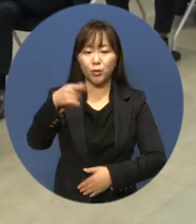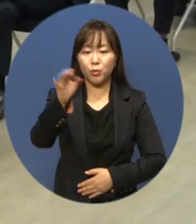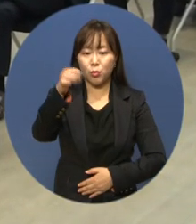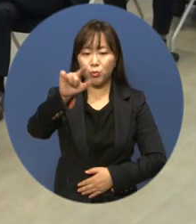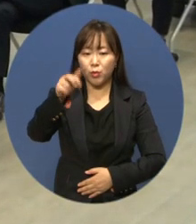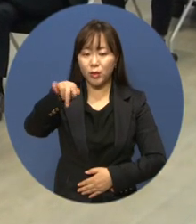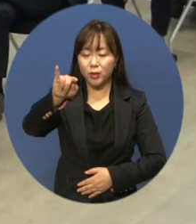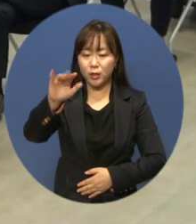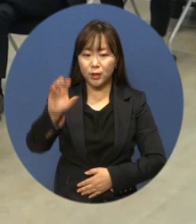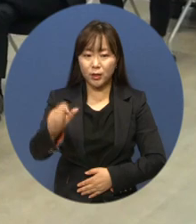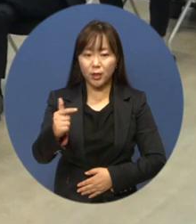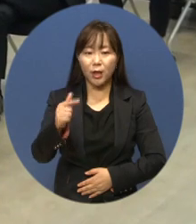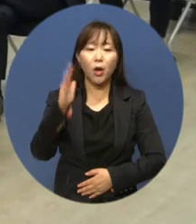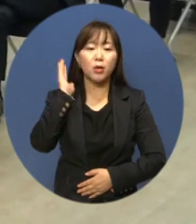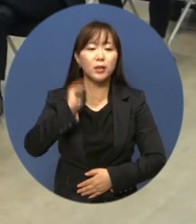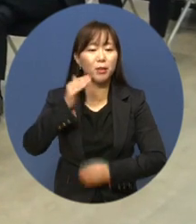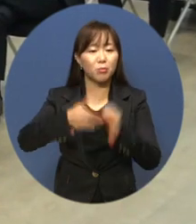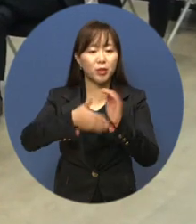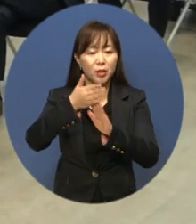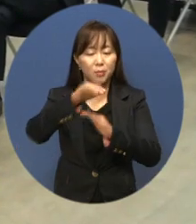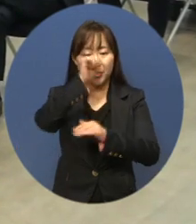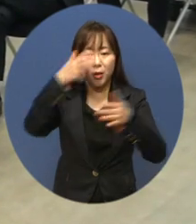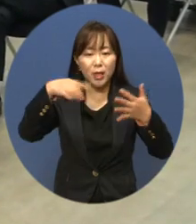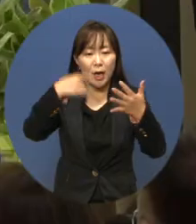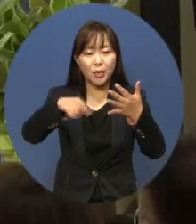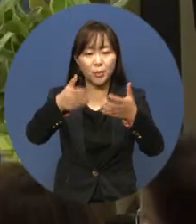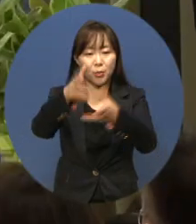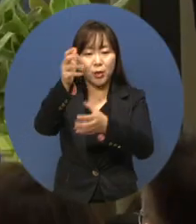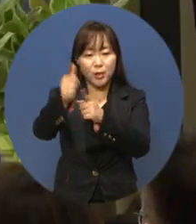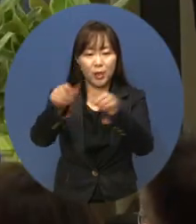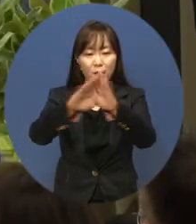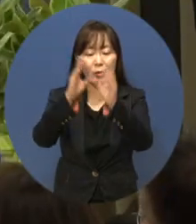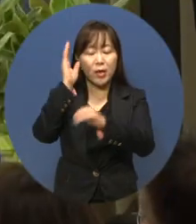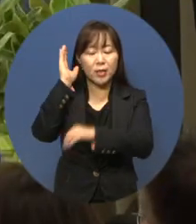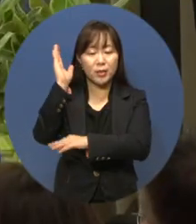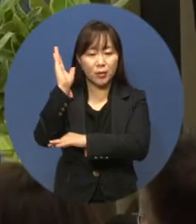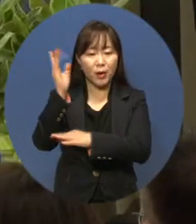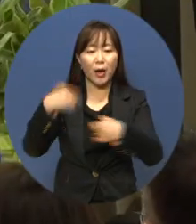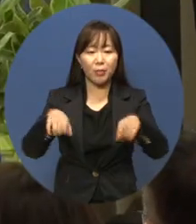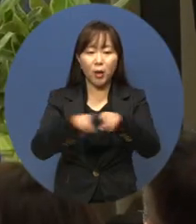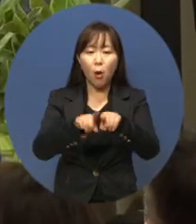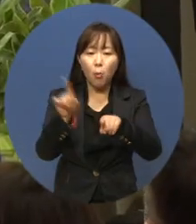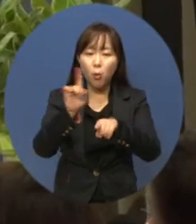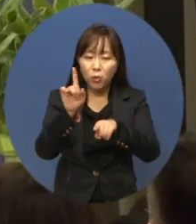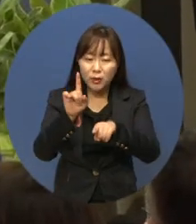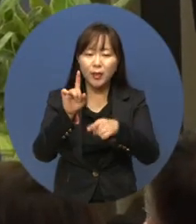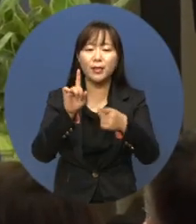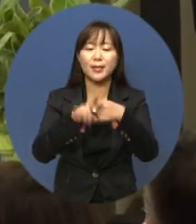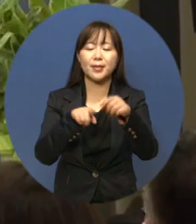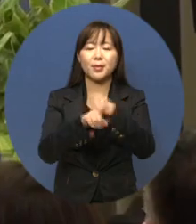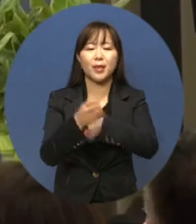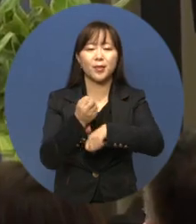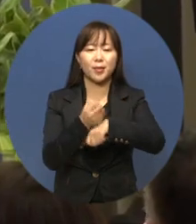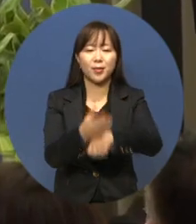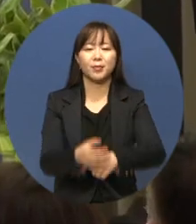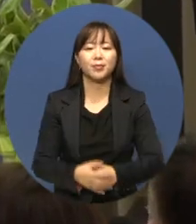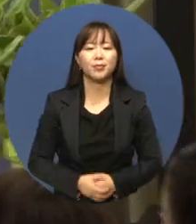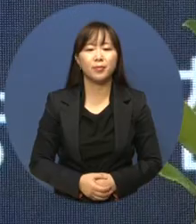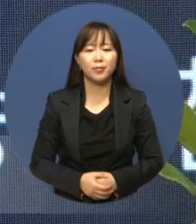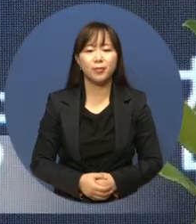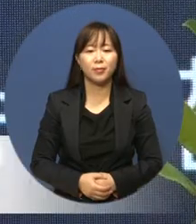송원찬 의정부시 평생학습원장의 개회사를 통해 이날 행사가 어떤 자리인지 그 의미가 전해집니다.